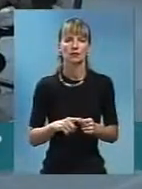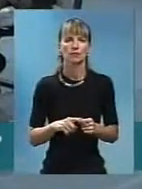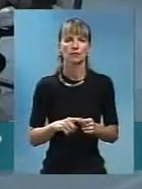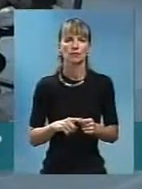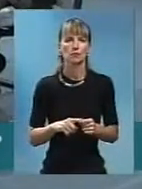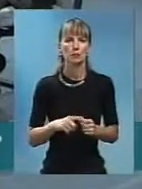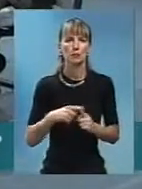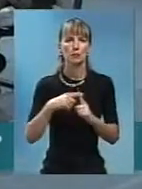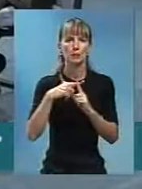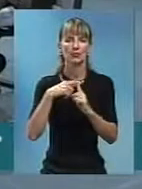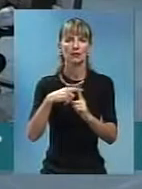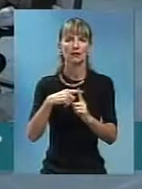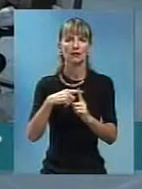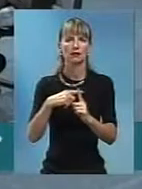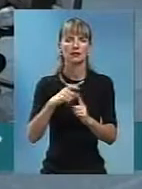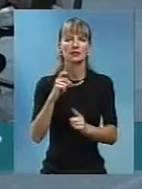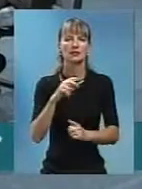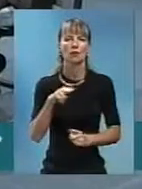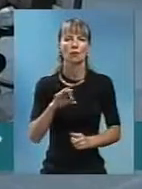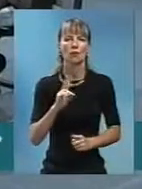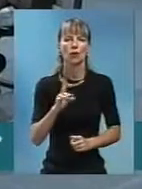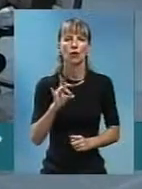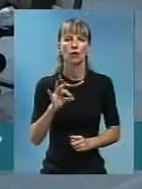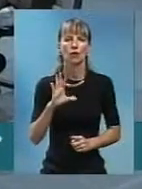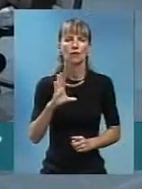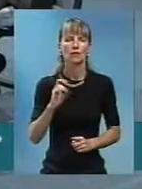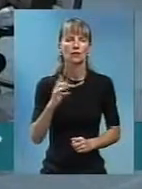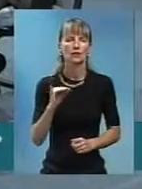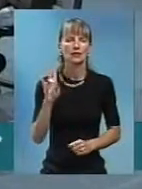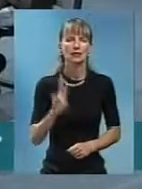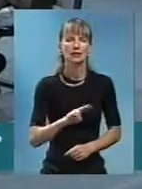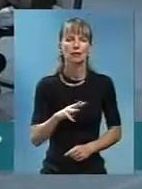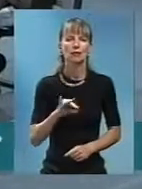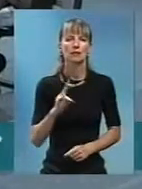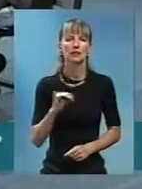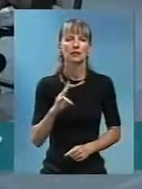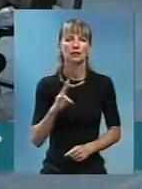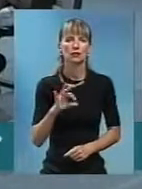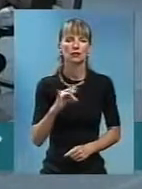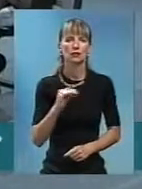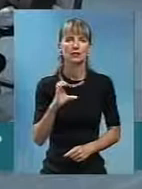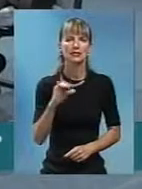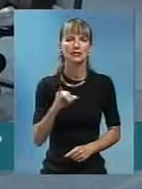Значить, хрест з Покровської церкви Микитонської Січі